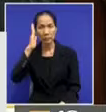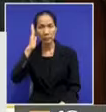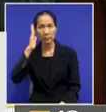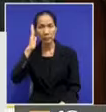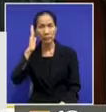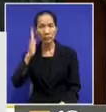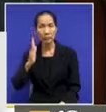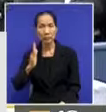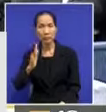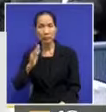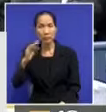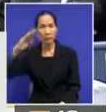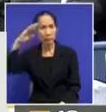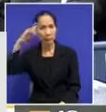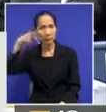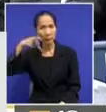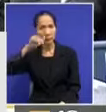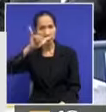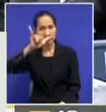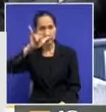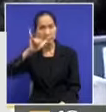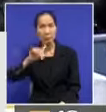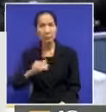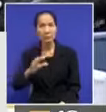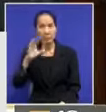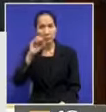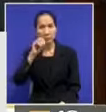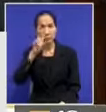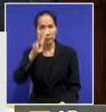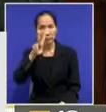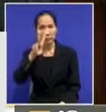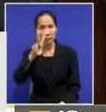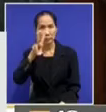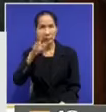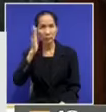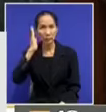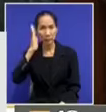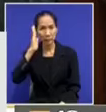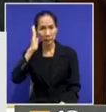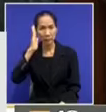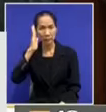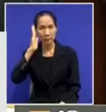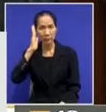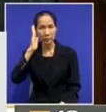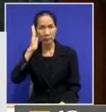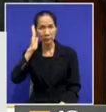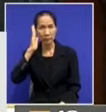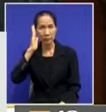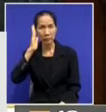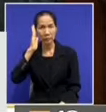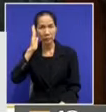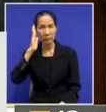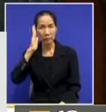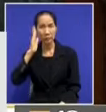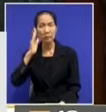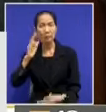ลานันท ์พลเอกประยุทธ์จันทร์โอชาครับ 52นายขวัญเลิศพานิมาศ น